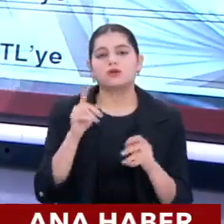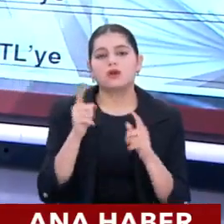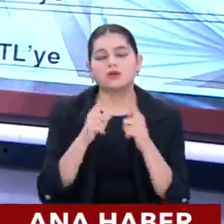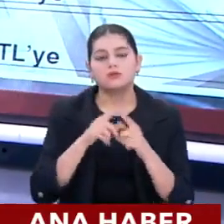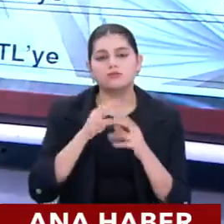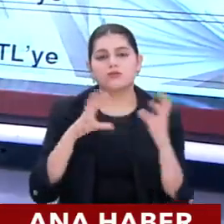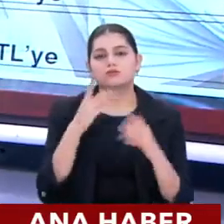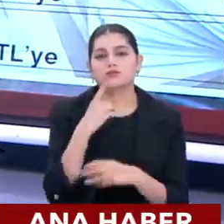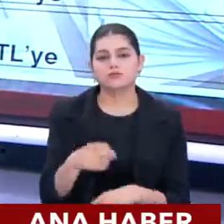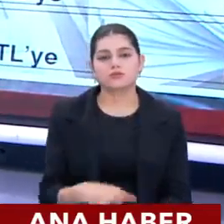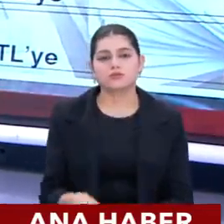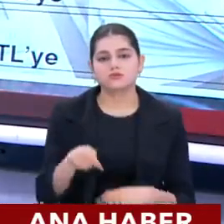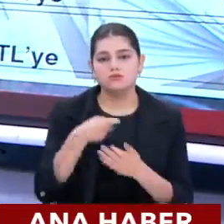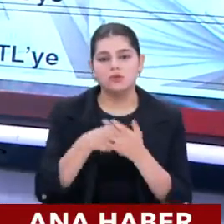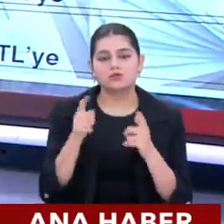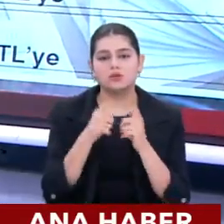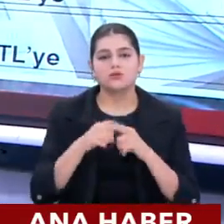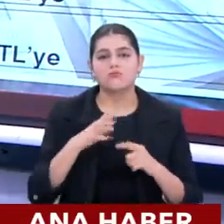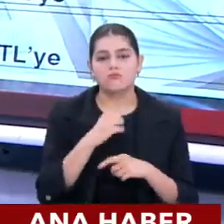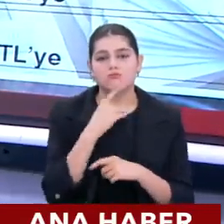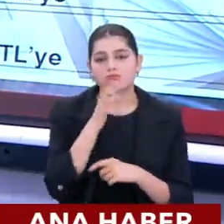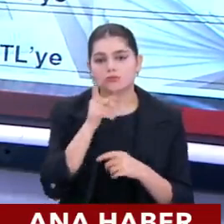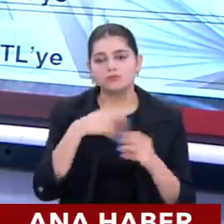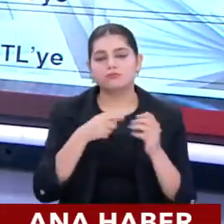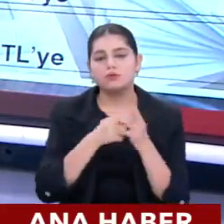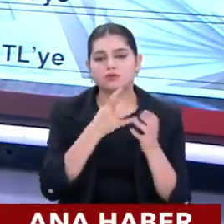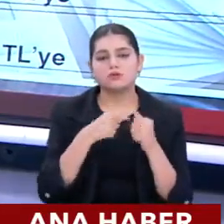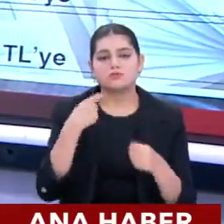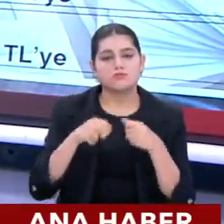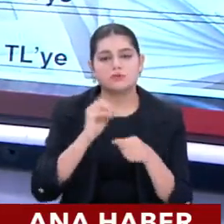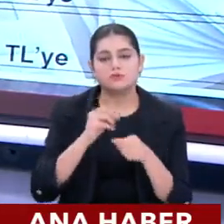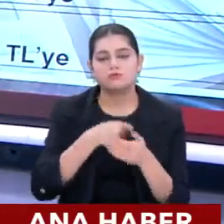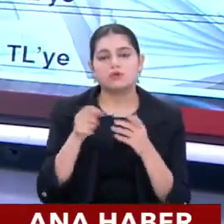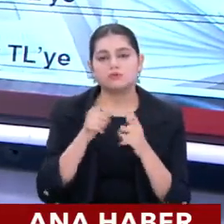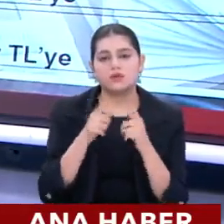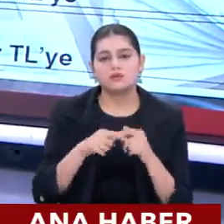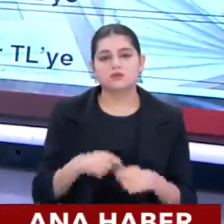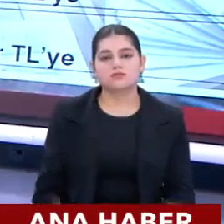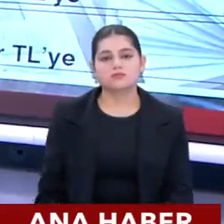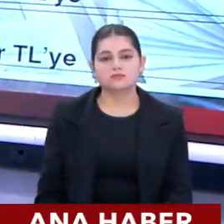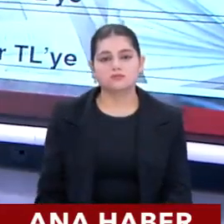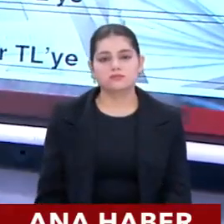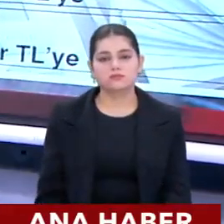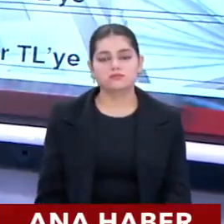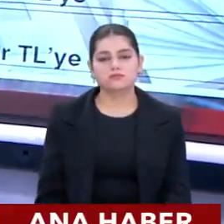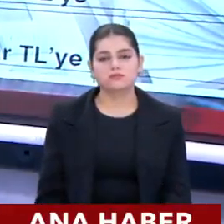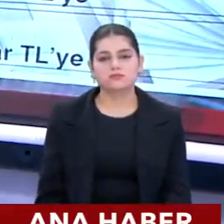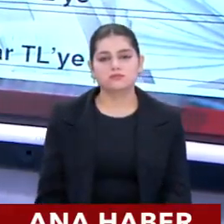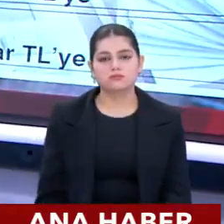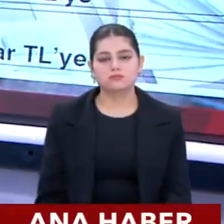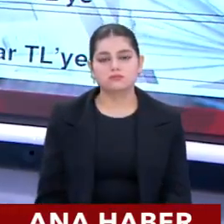çoğalmış şimdi biliyorsunuz Sizin bir maaş hesabınız var o maaşı aldığınız banka maaş hesabınızı size bir maaş